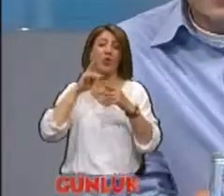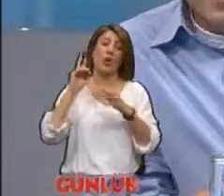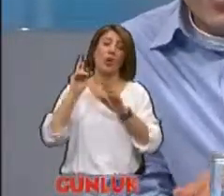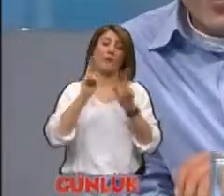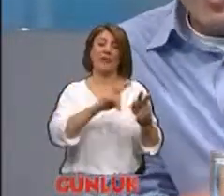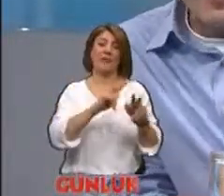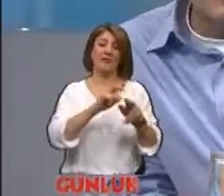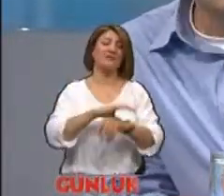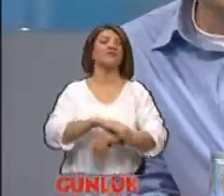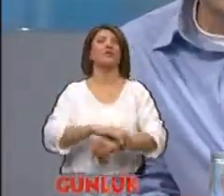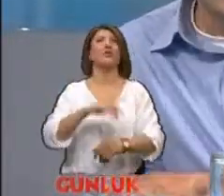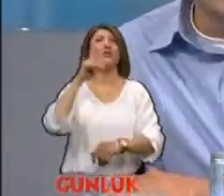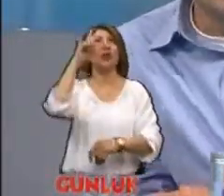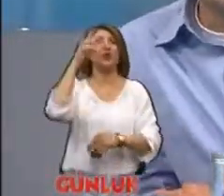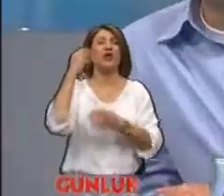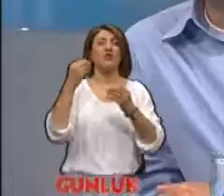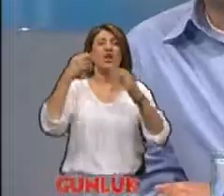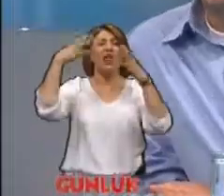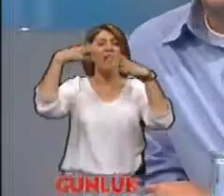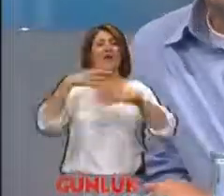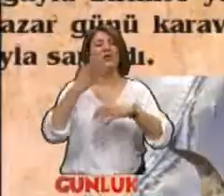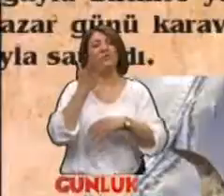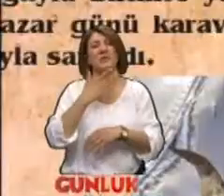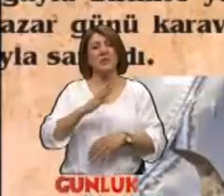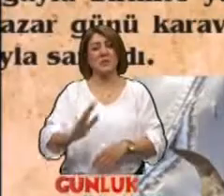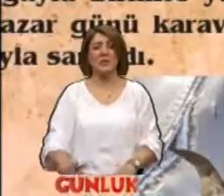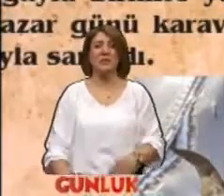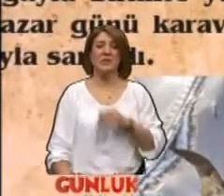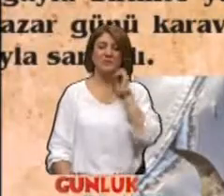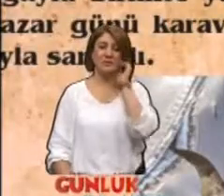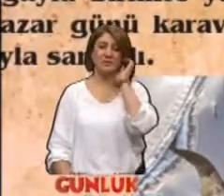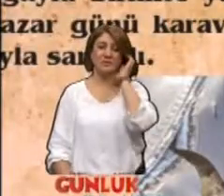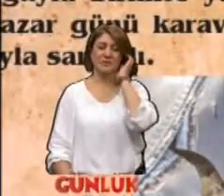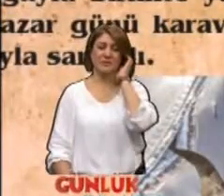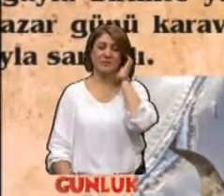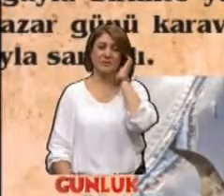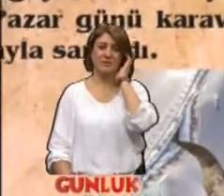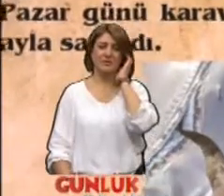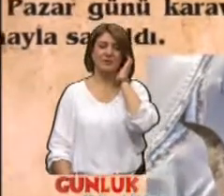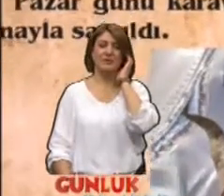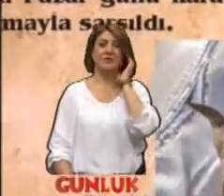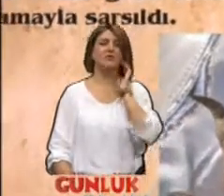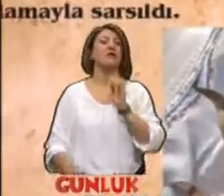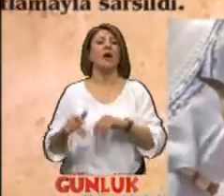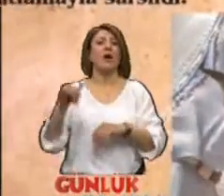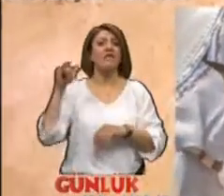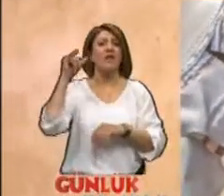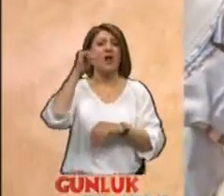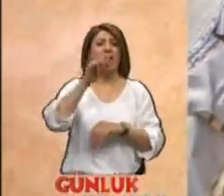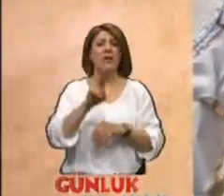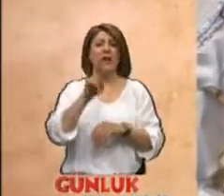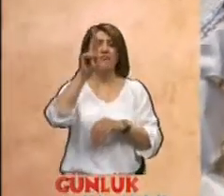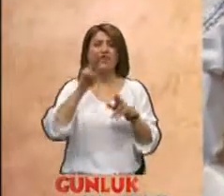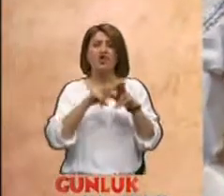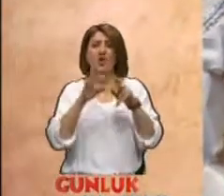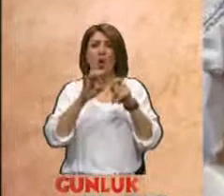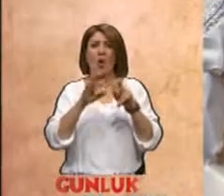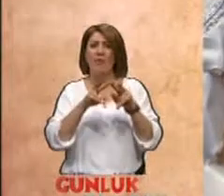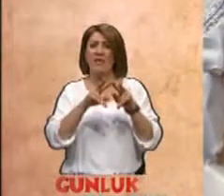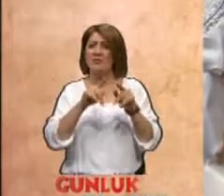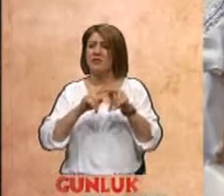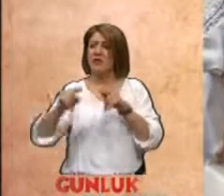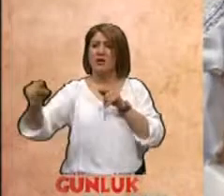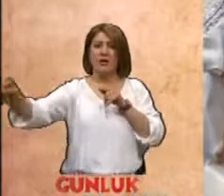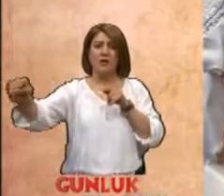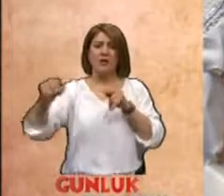bile. Hazırladın mı? Gökten her şey güzel yağmıyor, ona bakacağız. Hadi eyvahlar, eyvah olsun. Birmingham Havaalanı'na 70 kilometre mesafede bir kampa